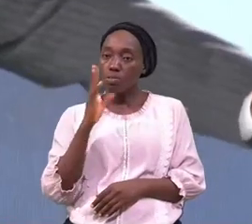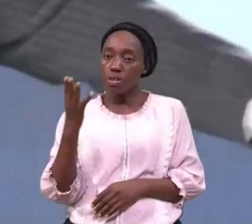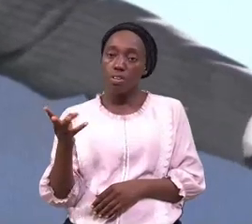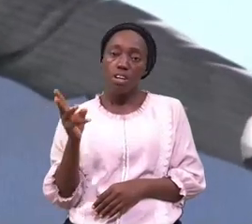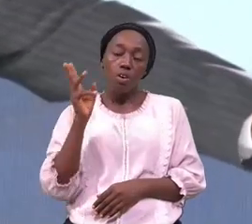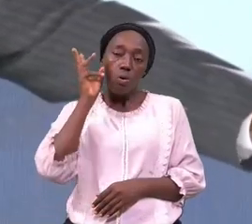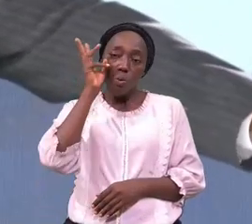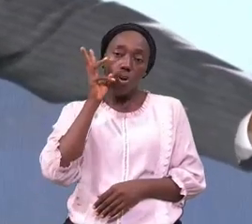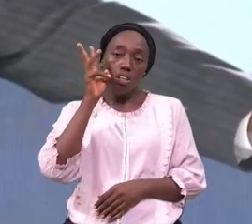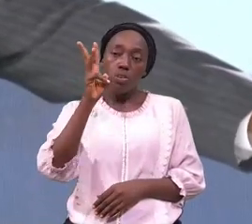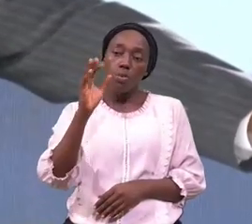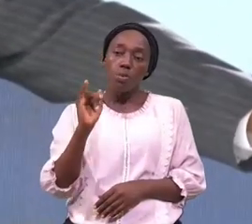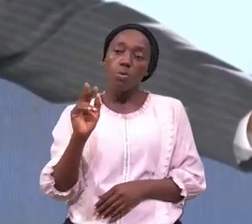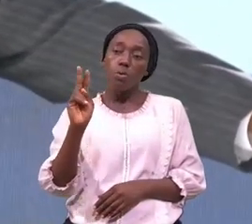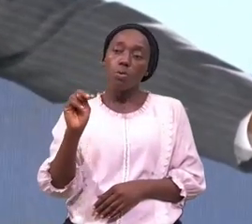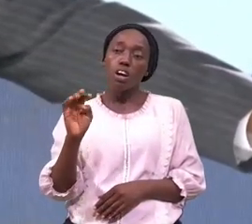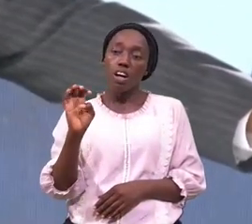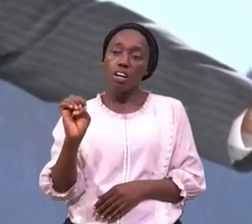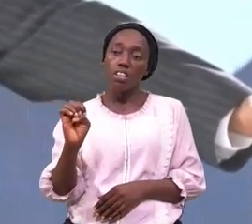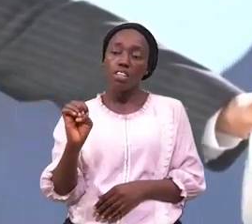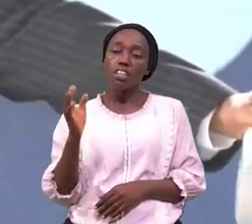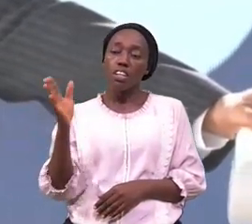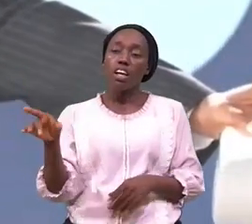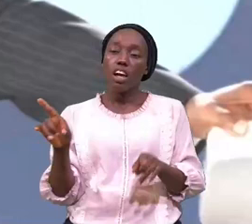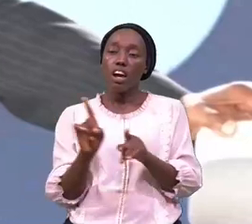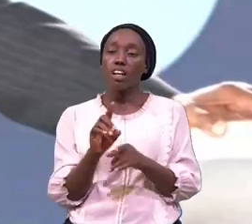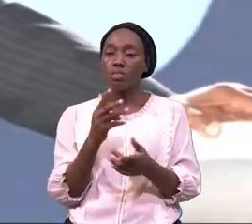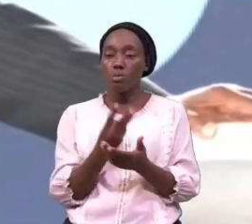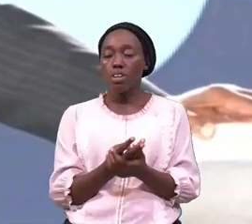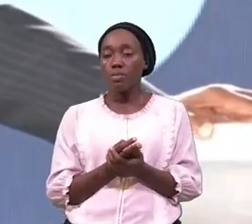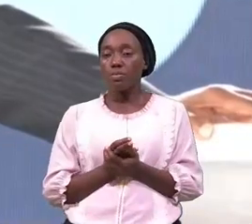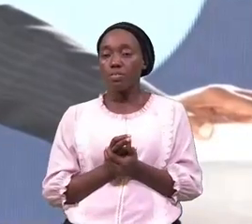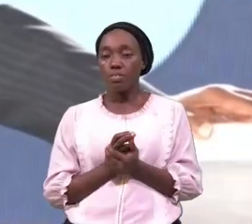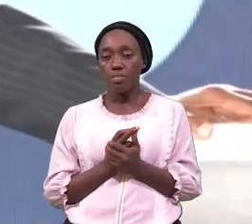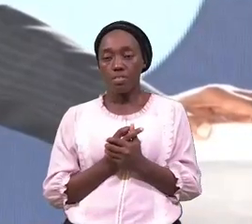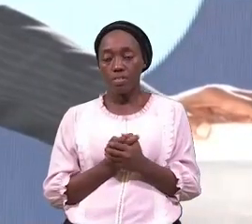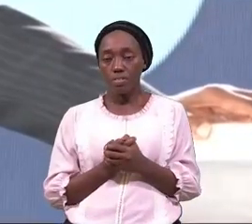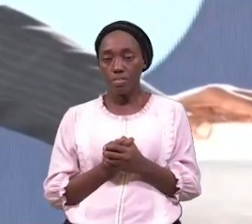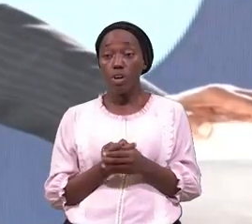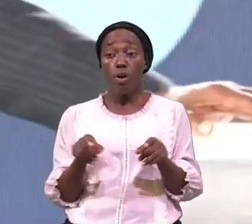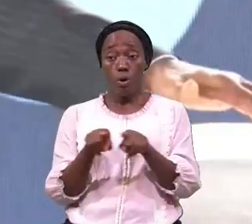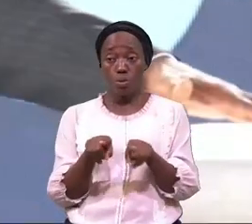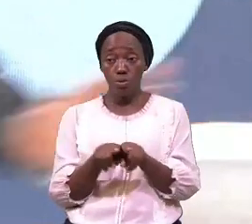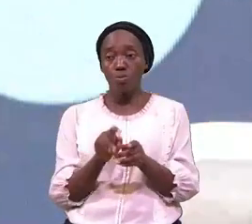Vous voyez, nos enfants reconnaissent et savent que quand il y a la nourriture, il y a les fruits, il faut du vin au milieu.